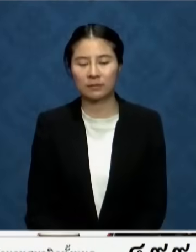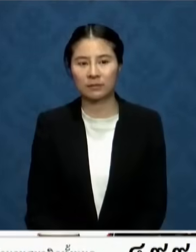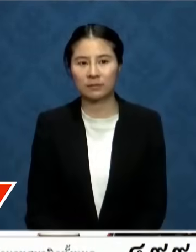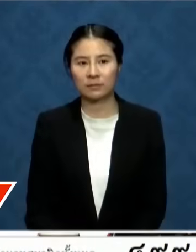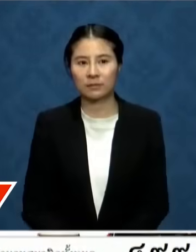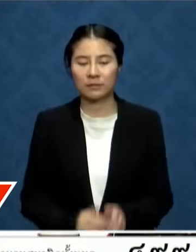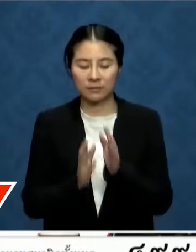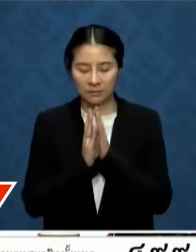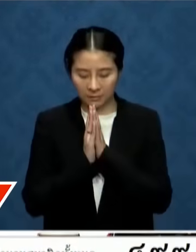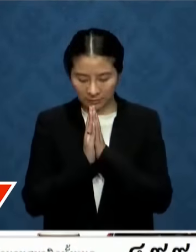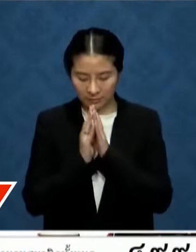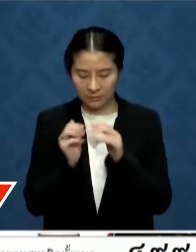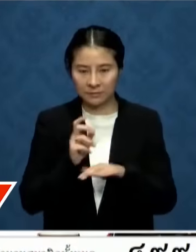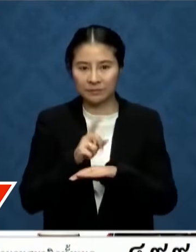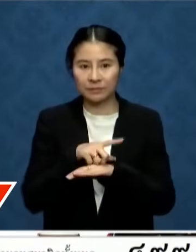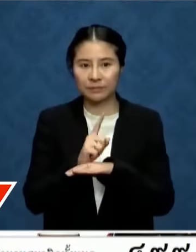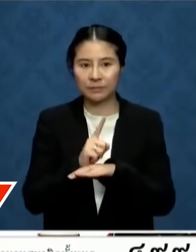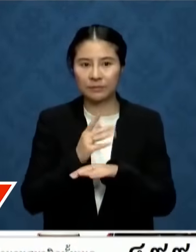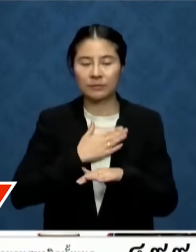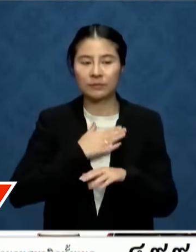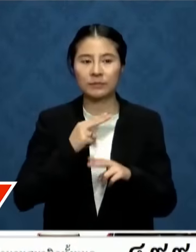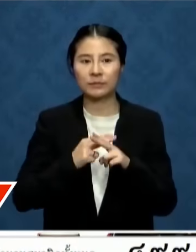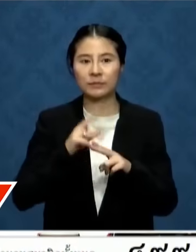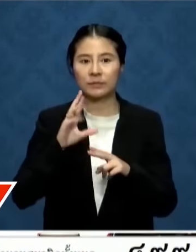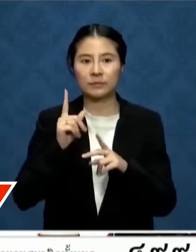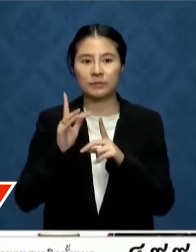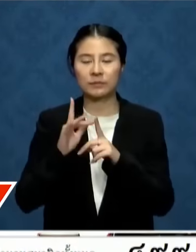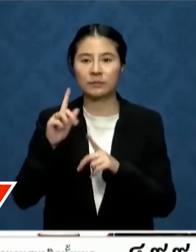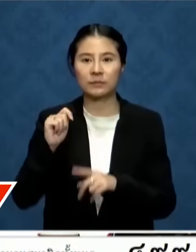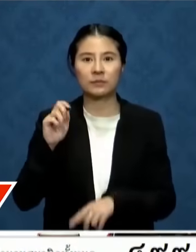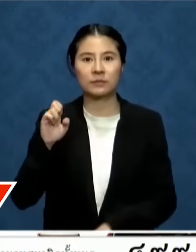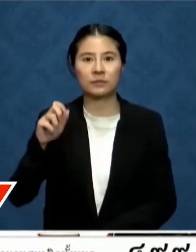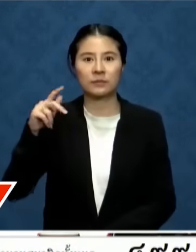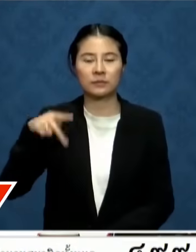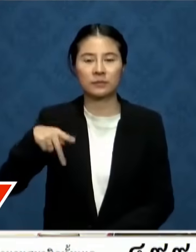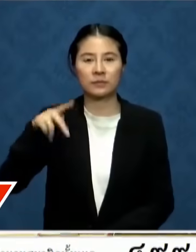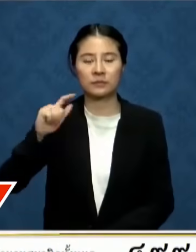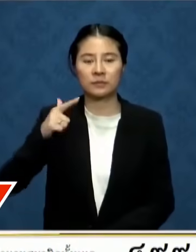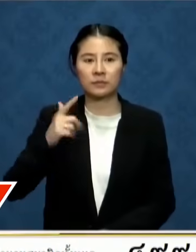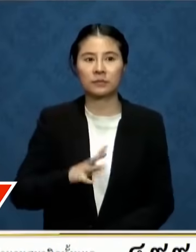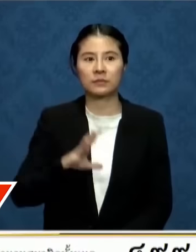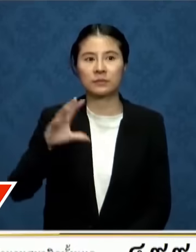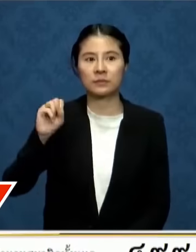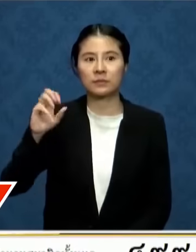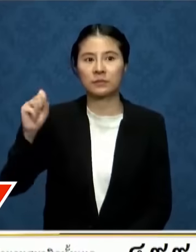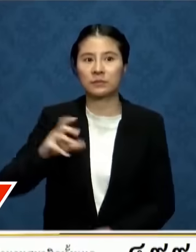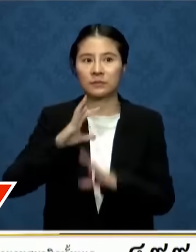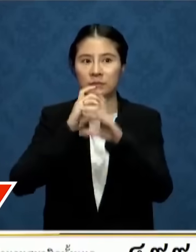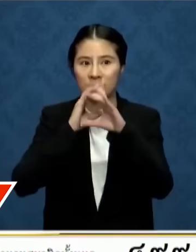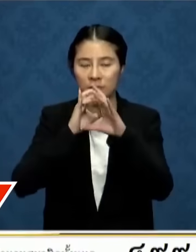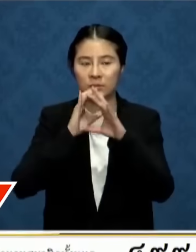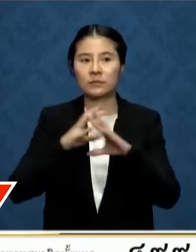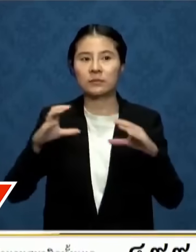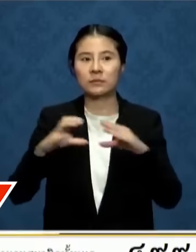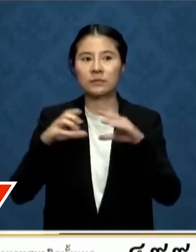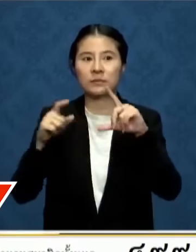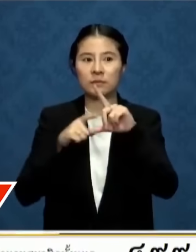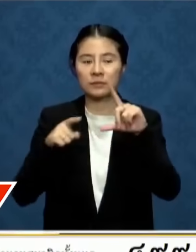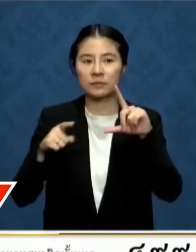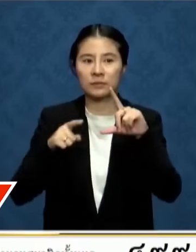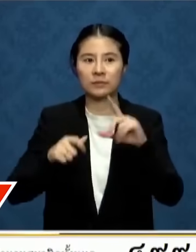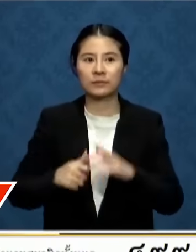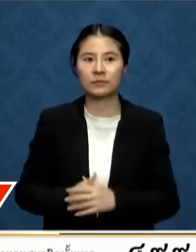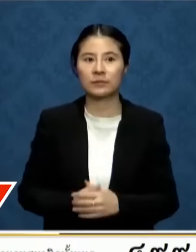เรียนท่านประธานสภาผู้แทนราษฎรที่เคารพผมชุติพงษ์พิวพินโยสมาชิกสภาผู้แทนราษฎรจังหวัดระยองพรรคก้าวไกลท่านประธาน